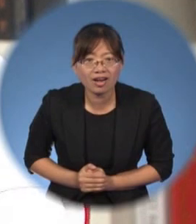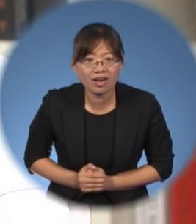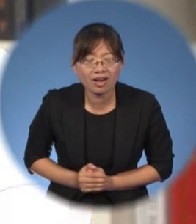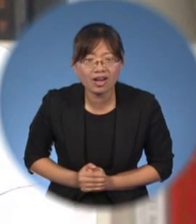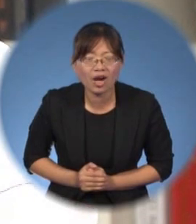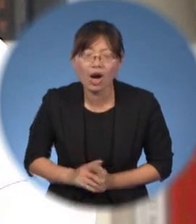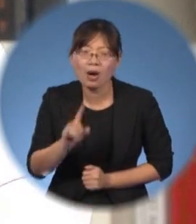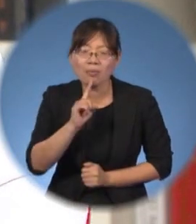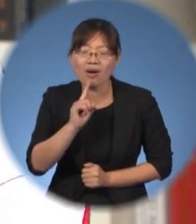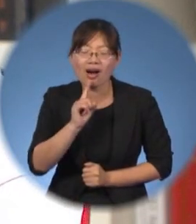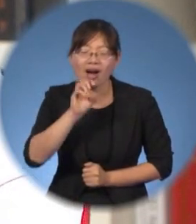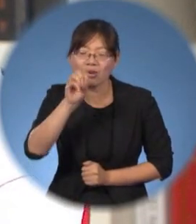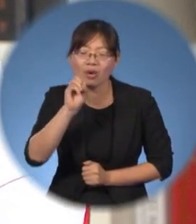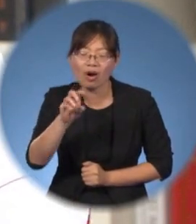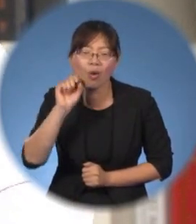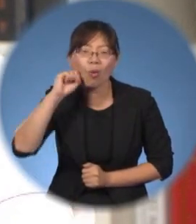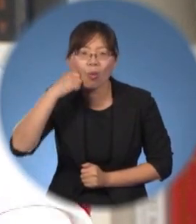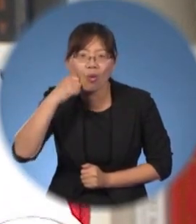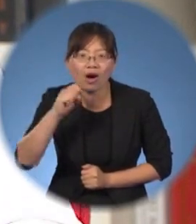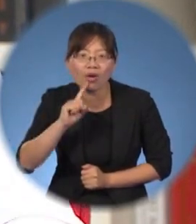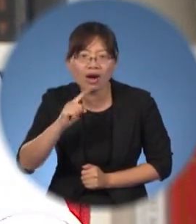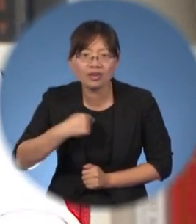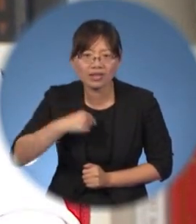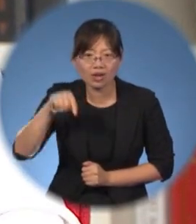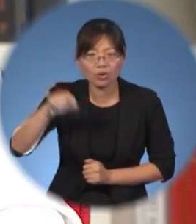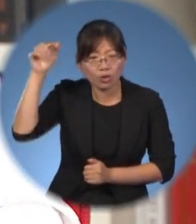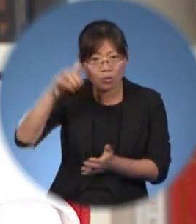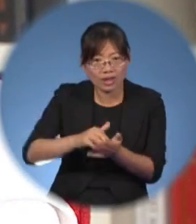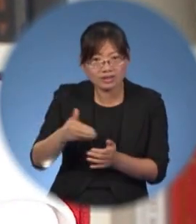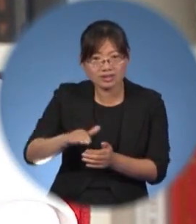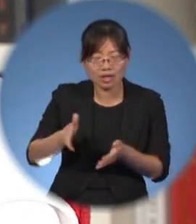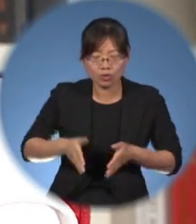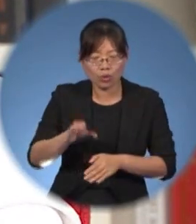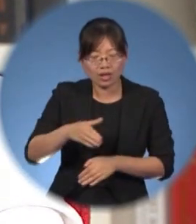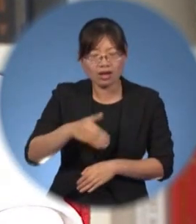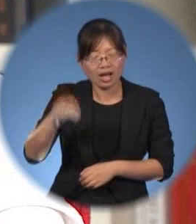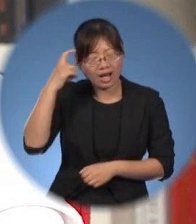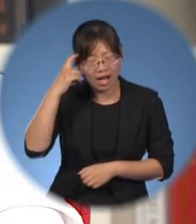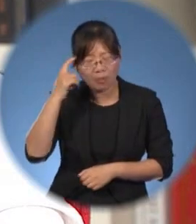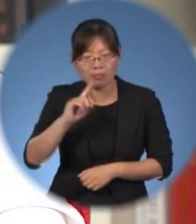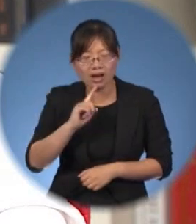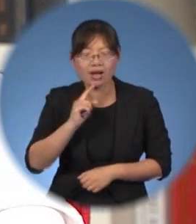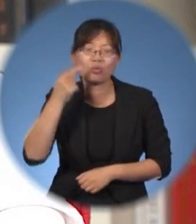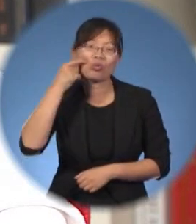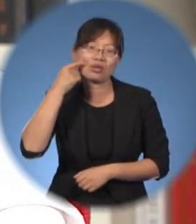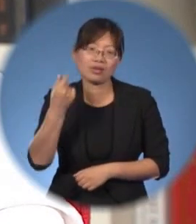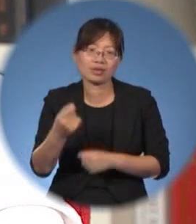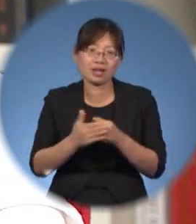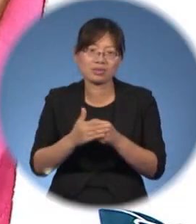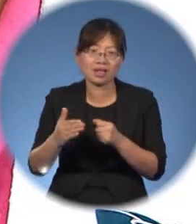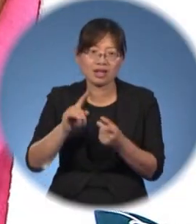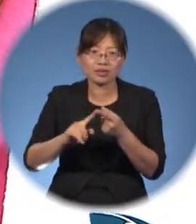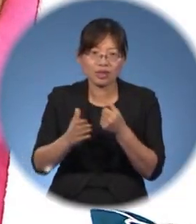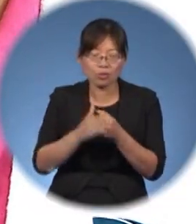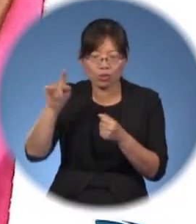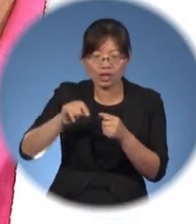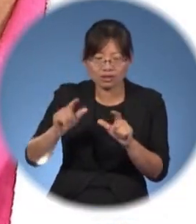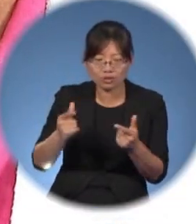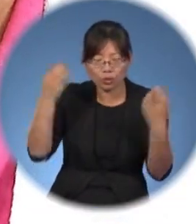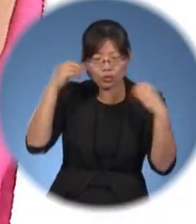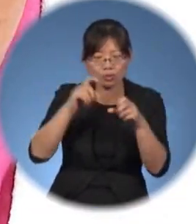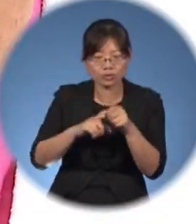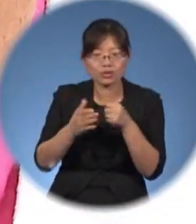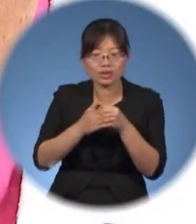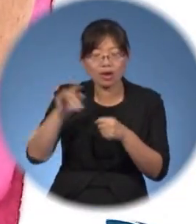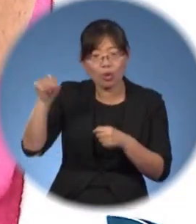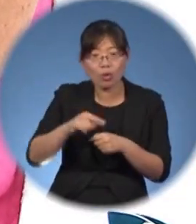차마 말이 안 나오는 거예요. 야, 나 여기까지 왔는데 고향에 좀 가야 될 거 아니냐. 그 말이 안 나와. 또 그것 때문에 온 거 아니고 공연 때문에